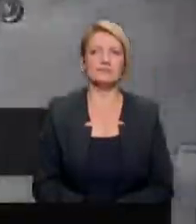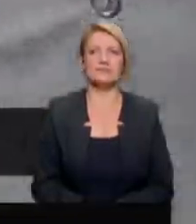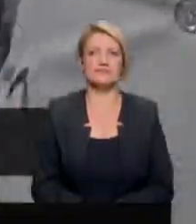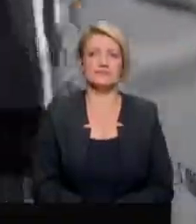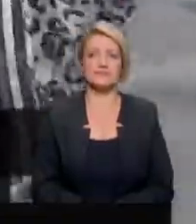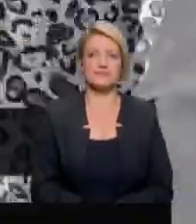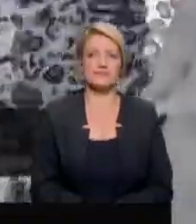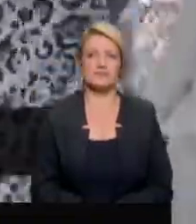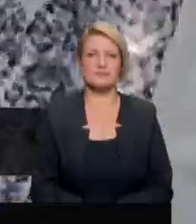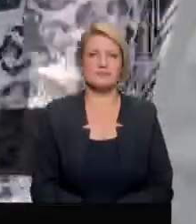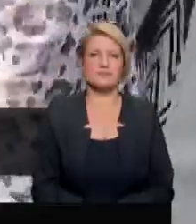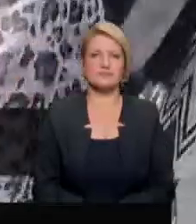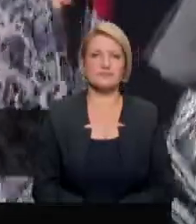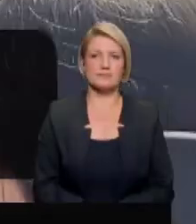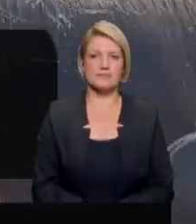yav